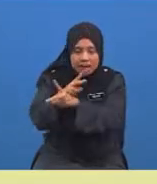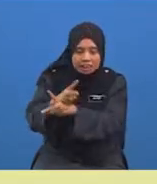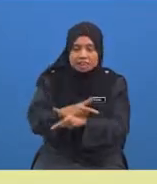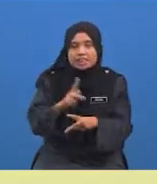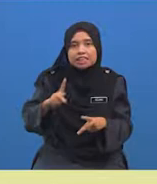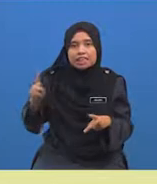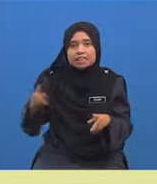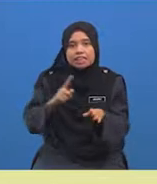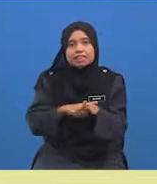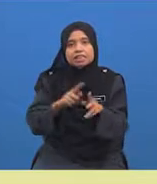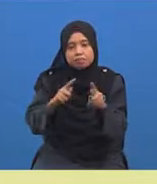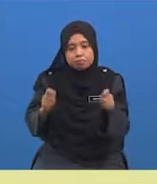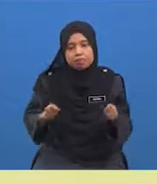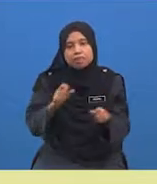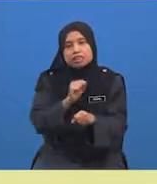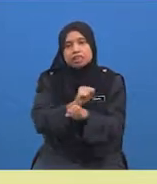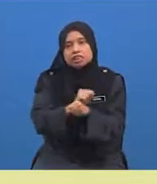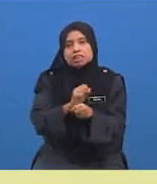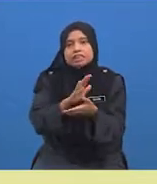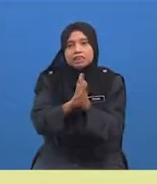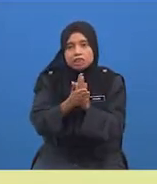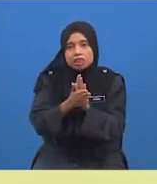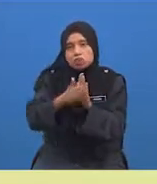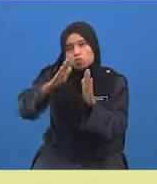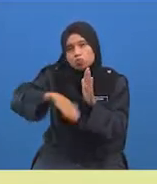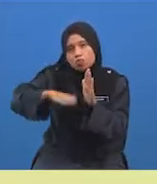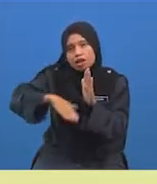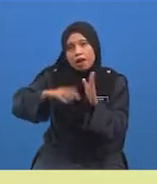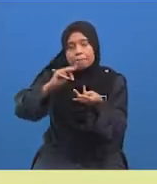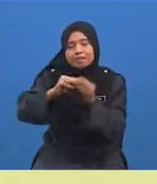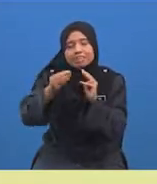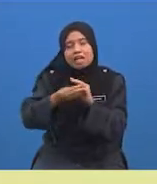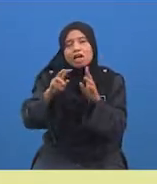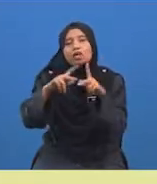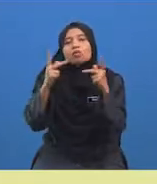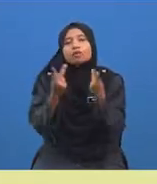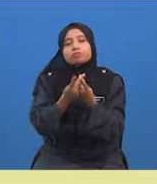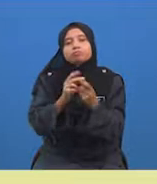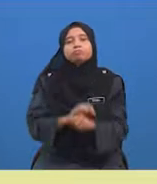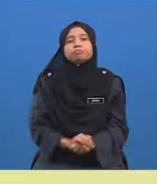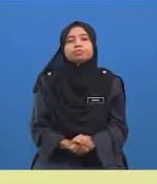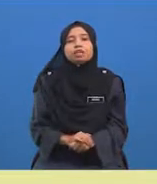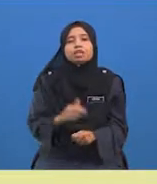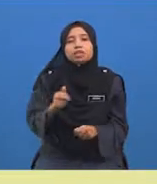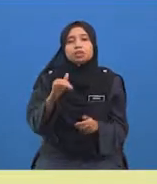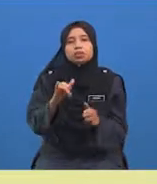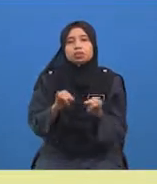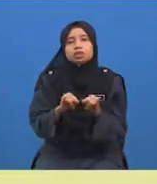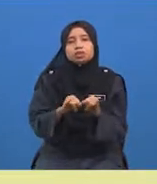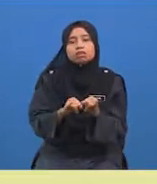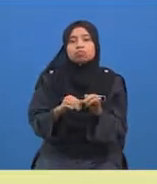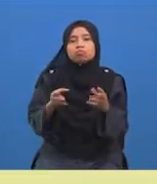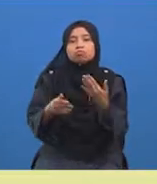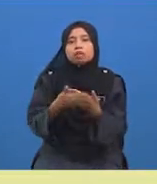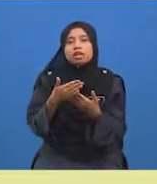kerja yang boleh membantu pekerja meringankan masalah keluarga mereka. Ia juga memudahkan